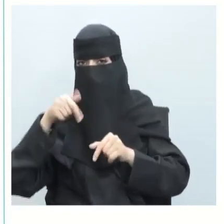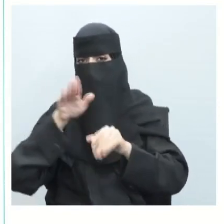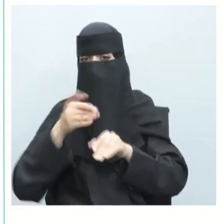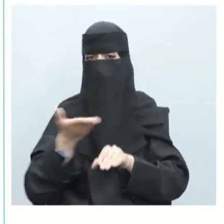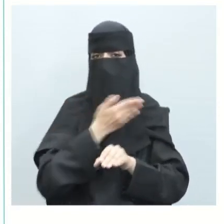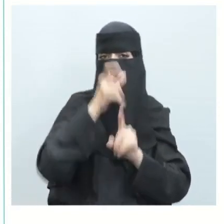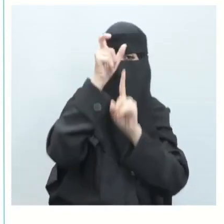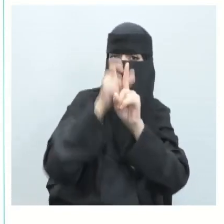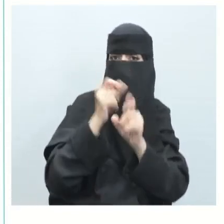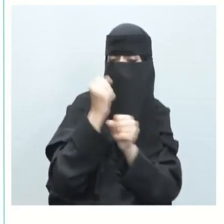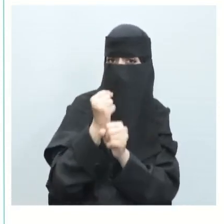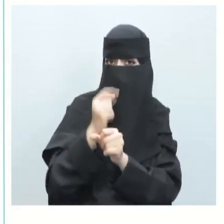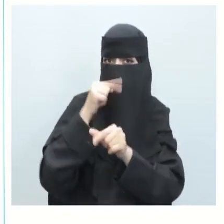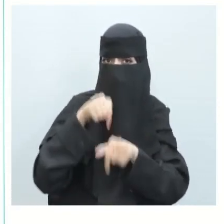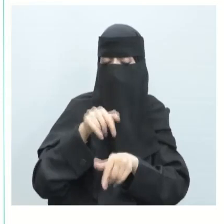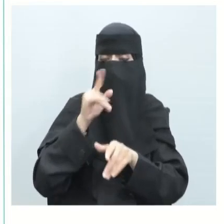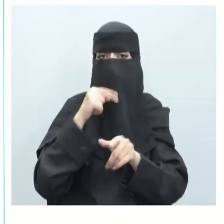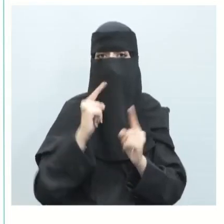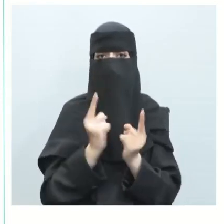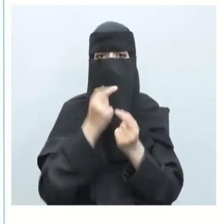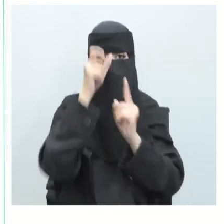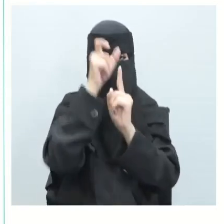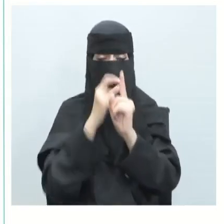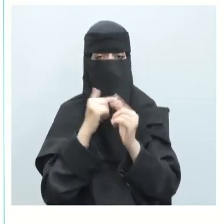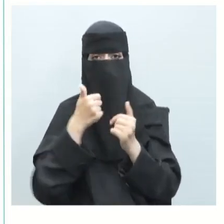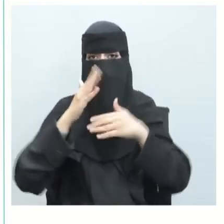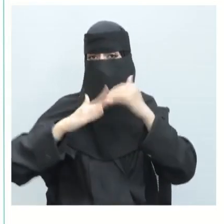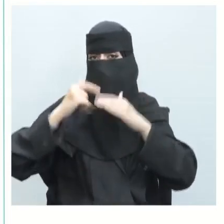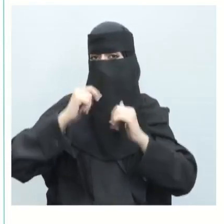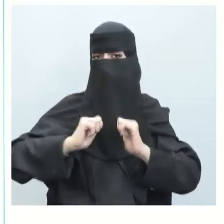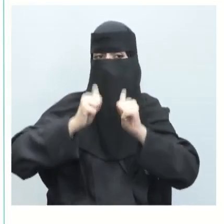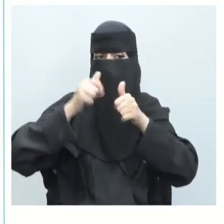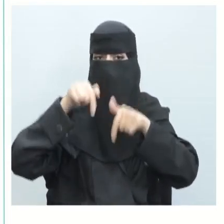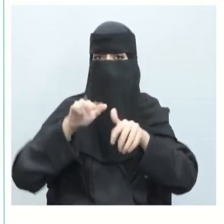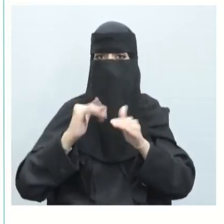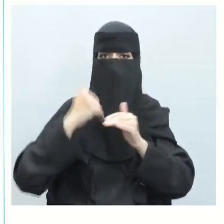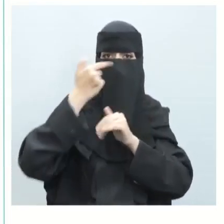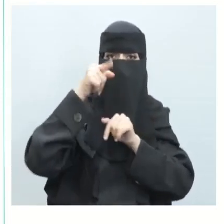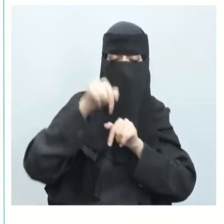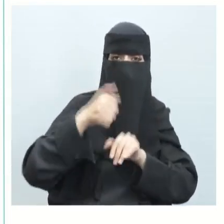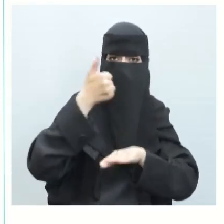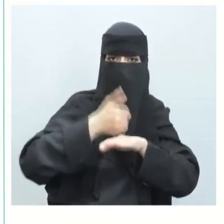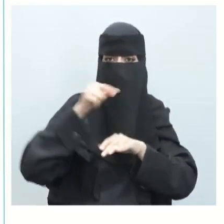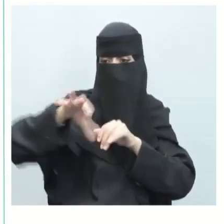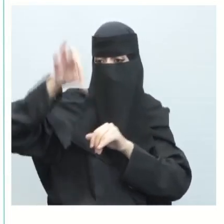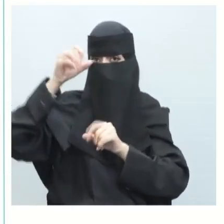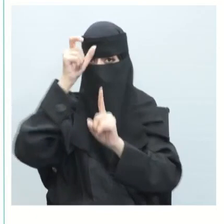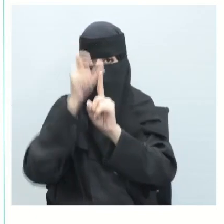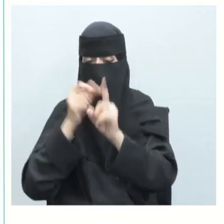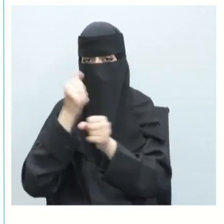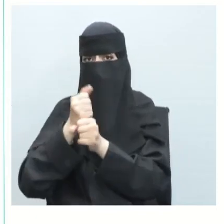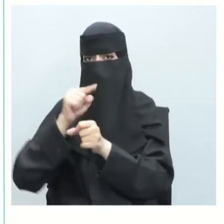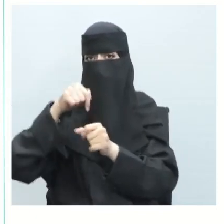الموظف اذا ساهتم بطبيعه الموظف شخصيته مهاراته قدراته وهذا يعتمد ايضا على اختيار الموظف